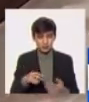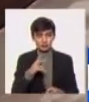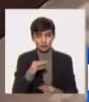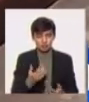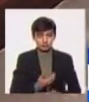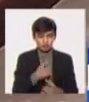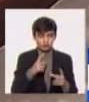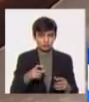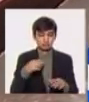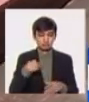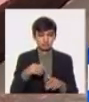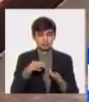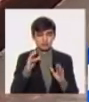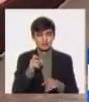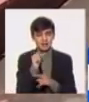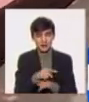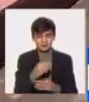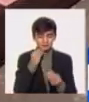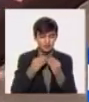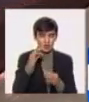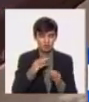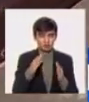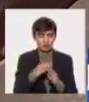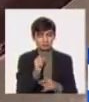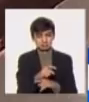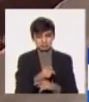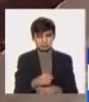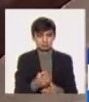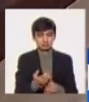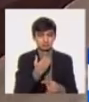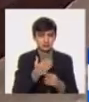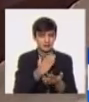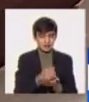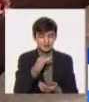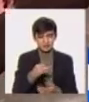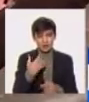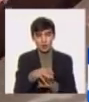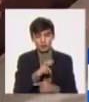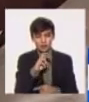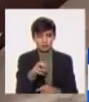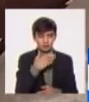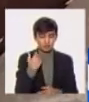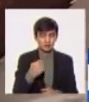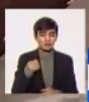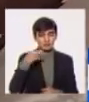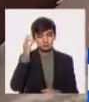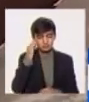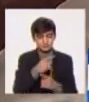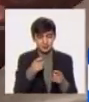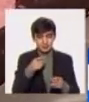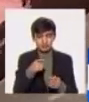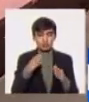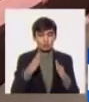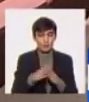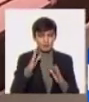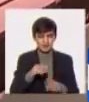пор предпочитают заказывать еду и продукты на дом и практически не выходят на улицу. Напомним, этот дом